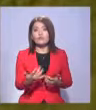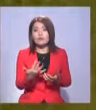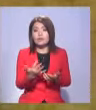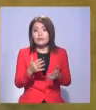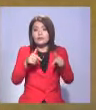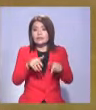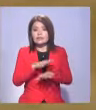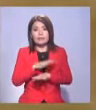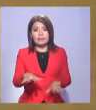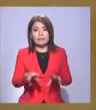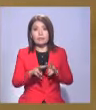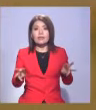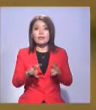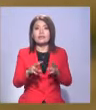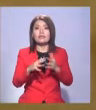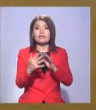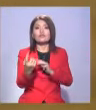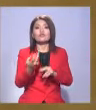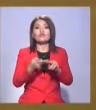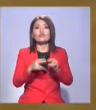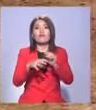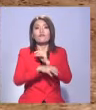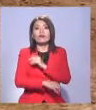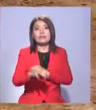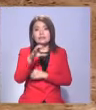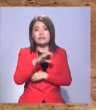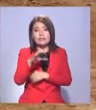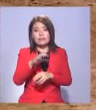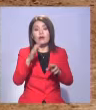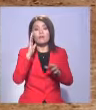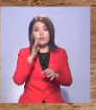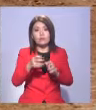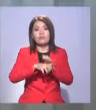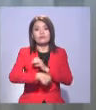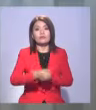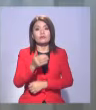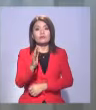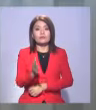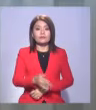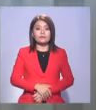ауыл шаруашылығы министрлігінің өкілдері 42 айының соңында мәселе шешімін табады деп сендірді.